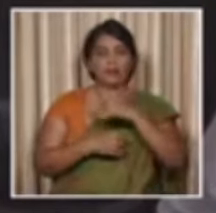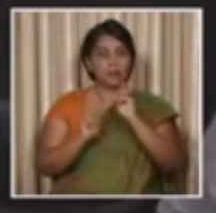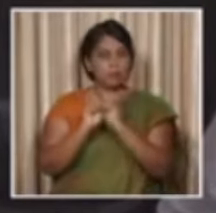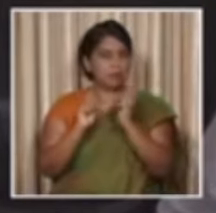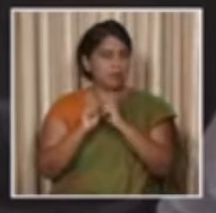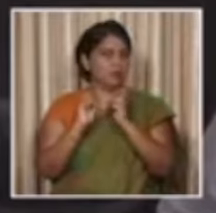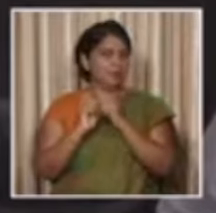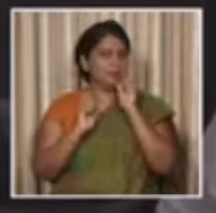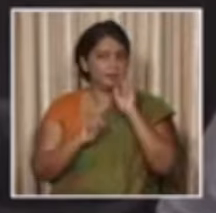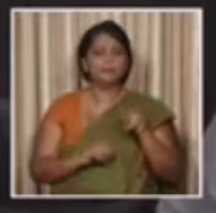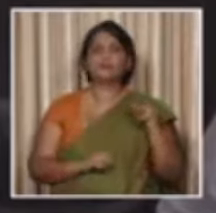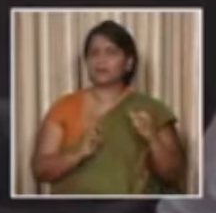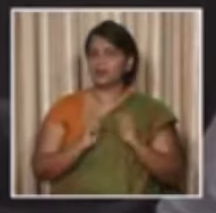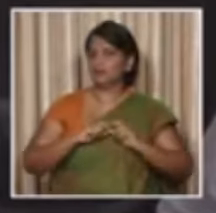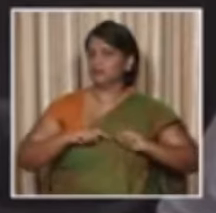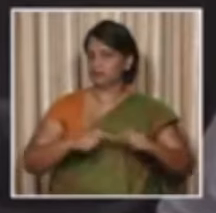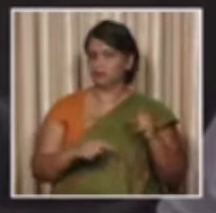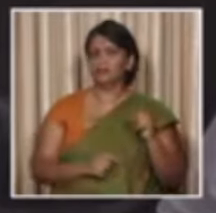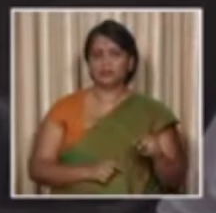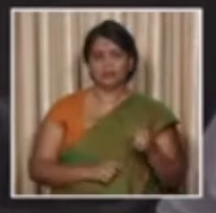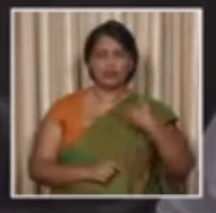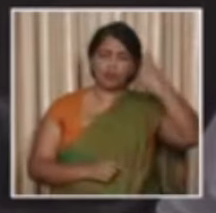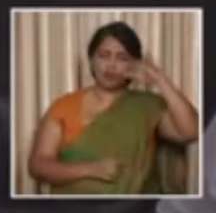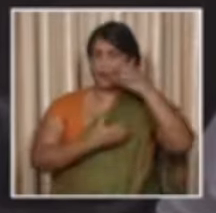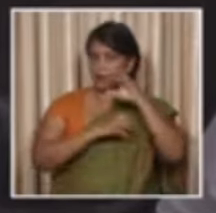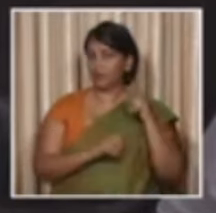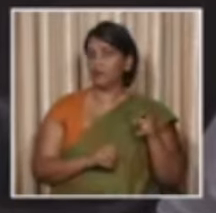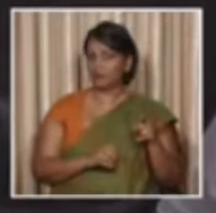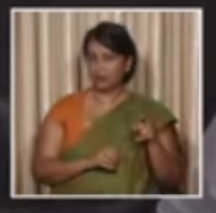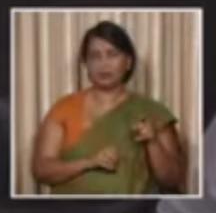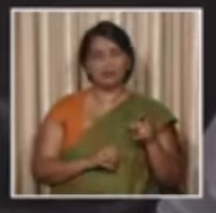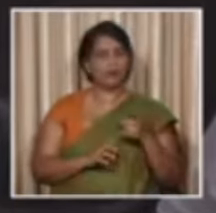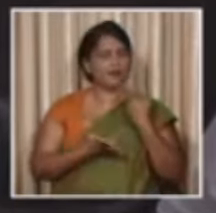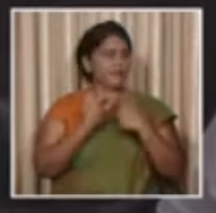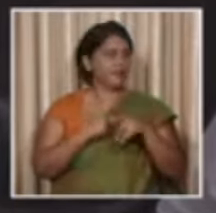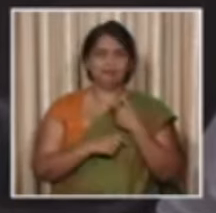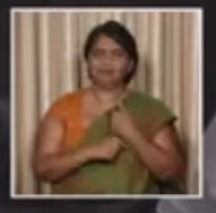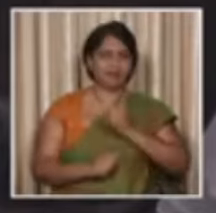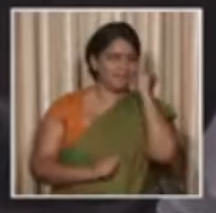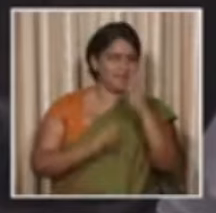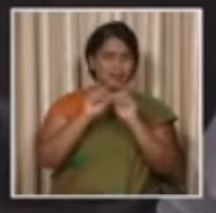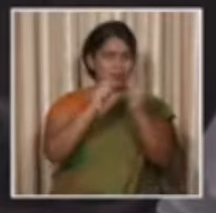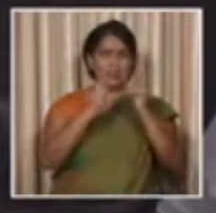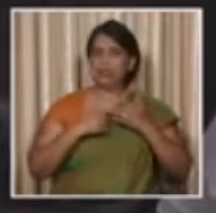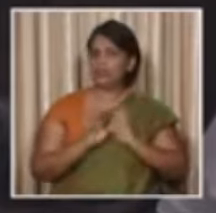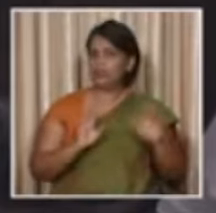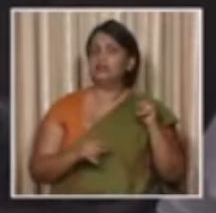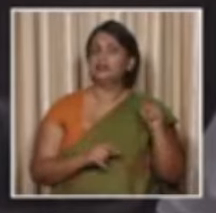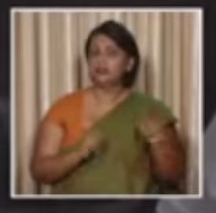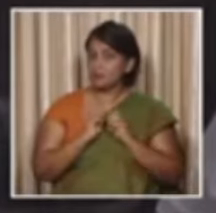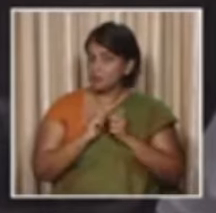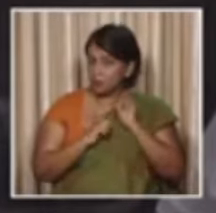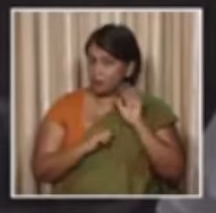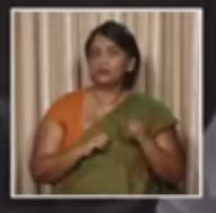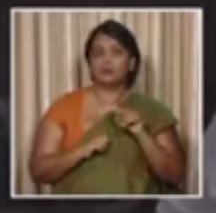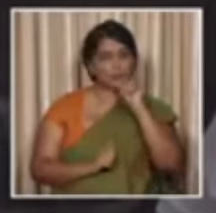தொல்பொருள் சின்னங்கள் பாதுகாக்கப்பட வேண்டும் என்பதில் எங்களுக்கு மாற்று கருத்தில்லை. அது சேதப்படுத்தப்பட்டால் சட்ட நடவடிக்கை எடுக்கப்பட வேண்டும் என்பதிலும் மாற்று கருத்தில்லை. ஆனால்